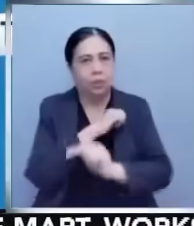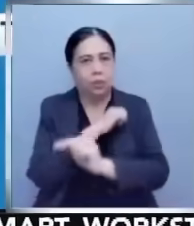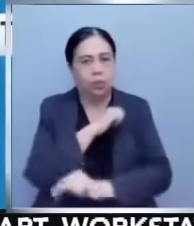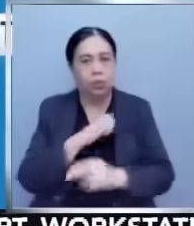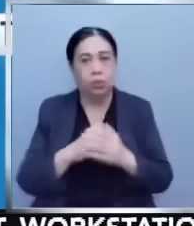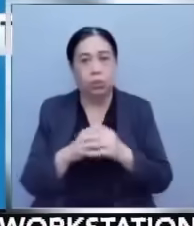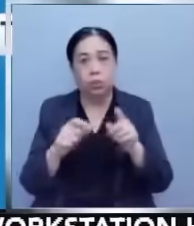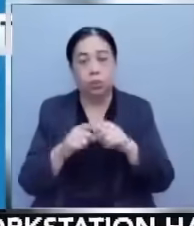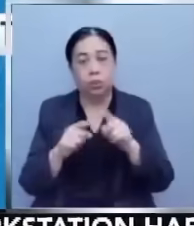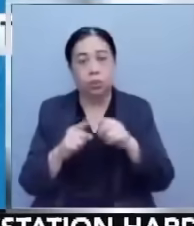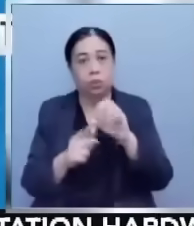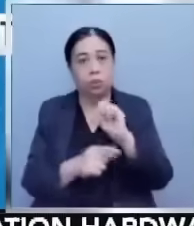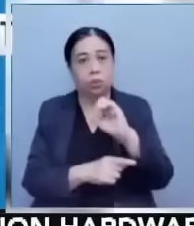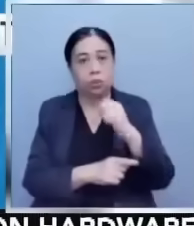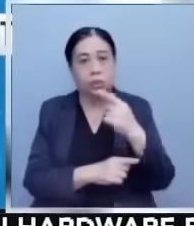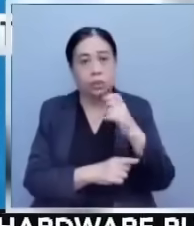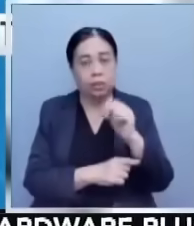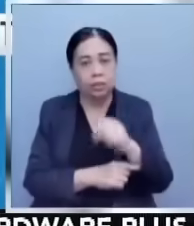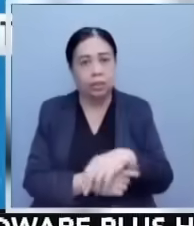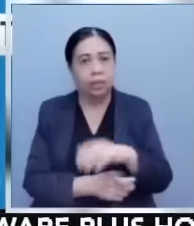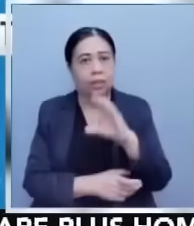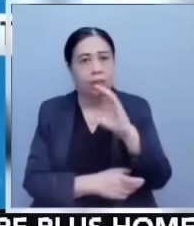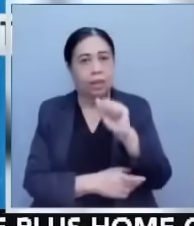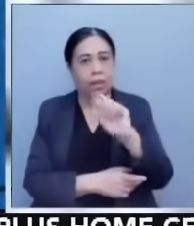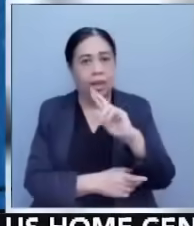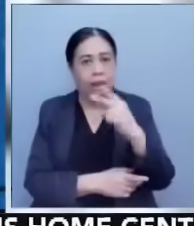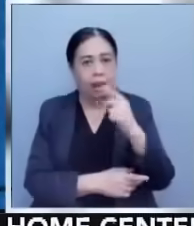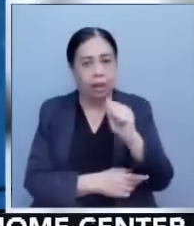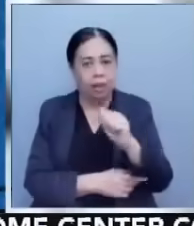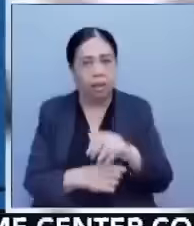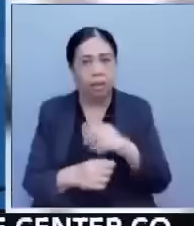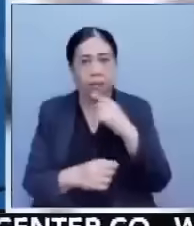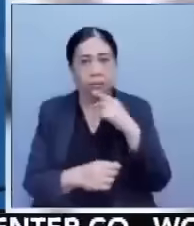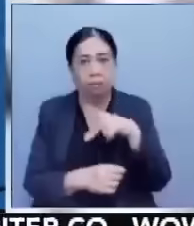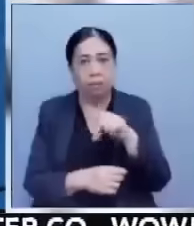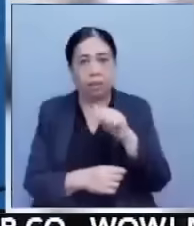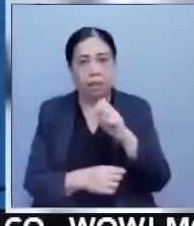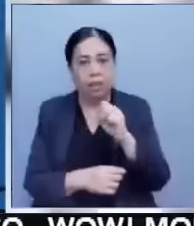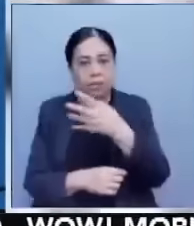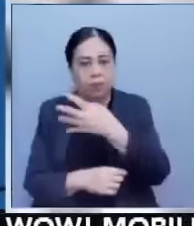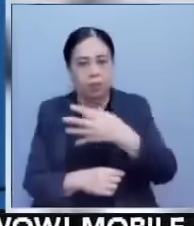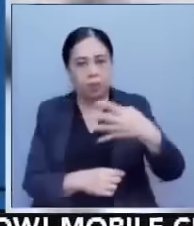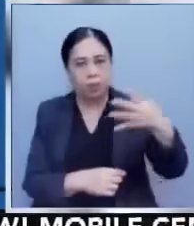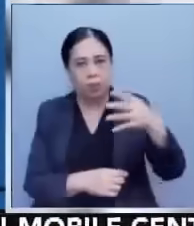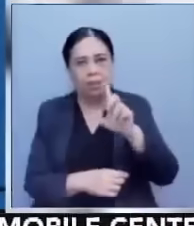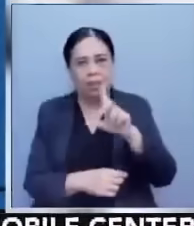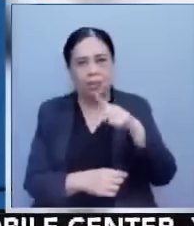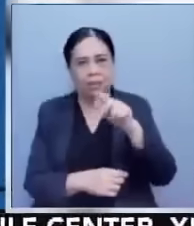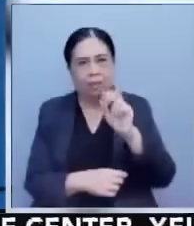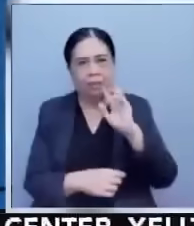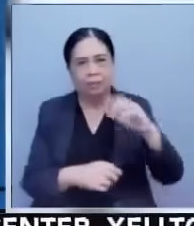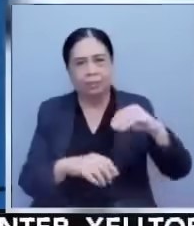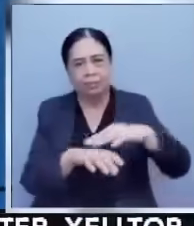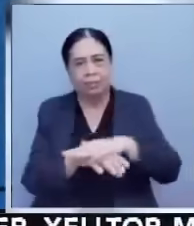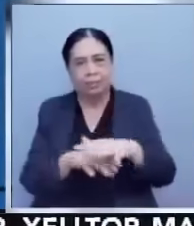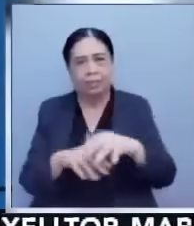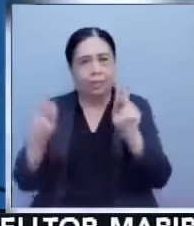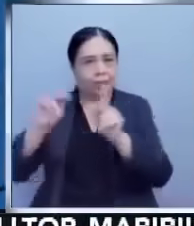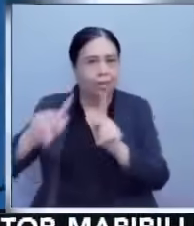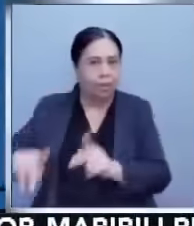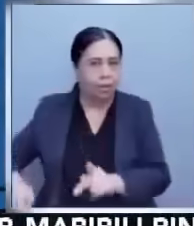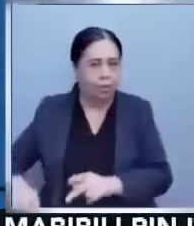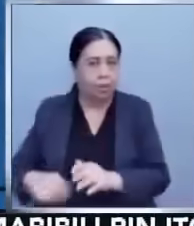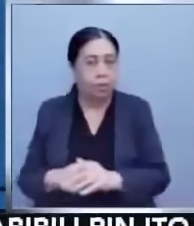sa Soxargen at Caraga Regions. Ayon sa PAGASA, trough ng LPA ang naka-aapekto sa Palawan.